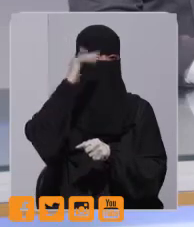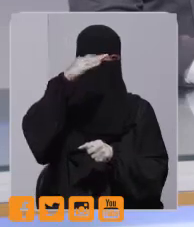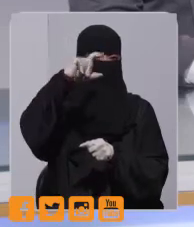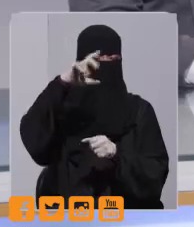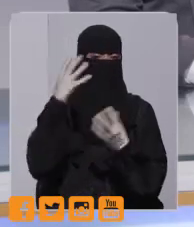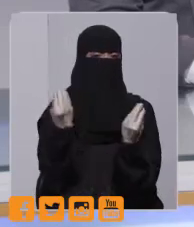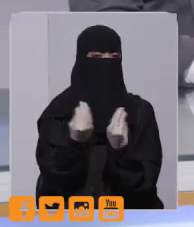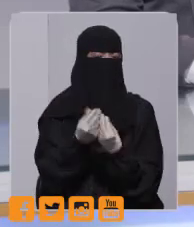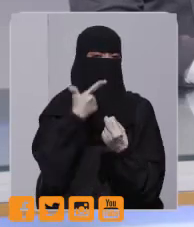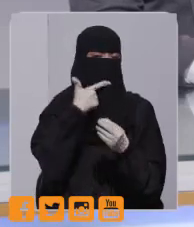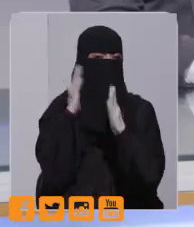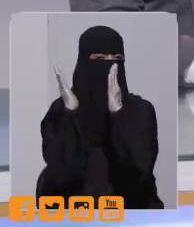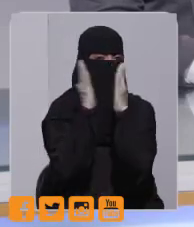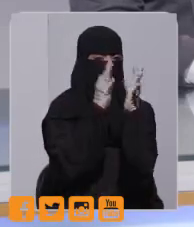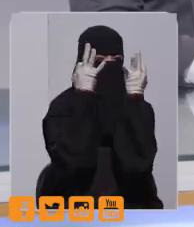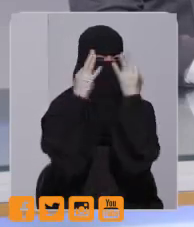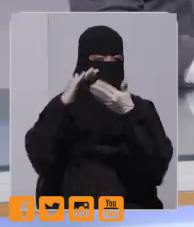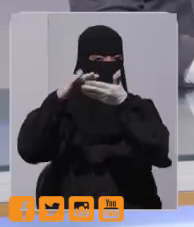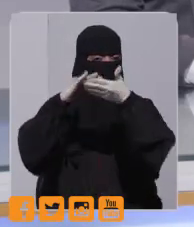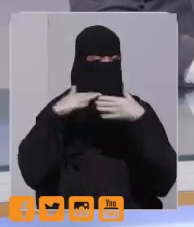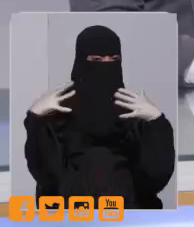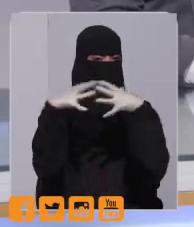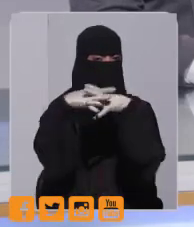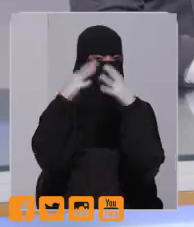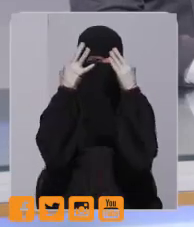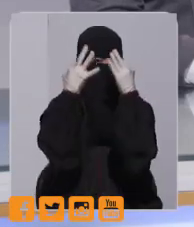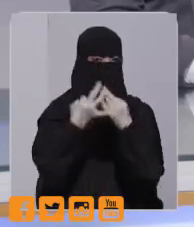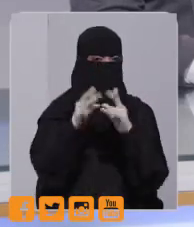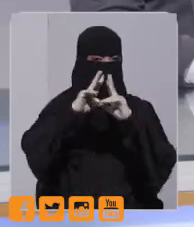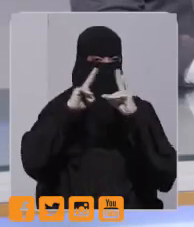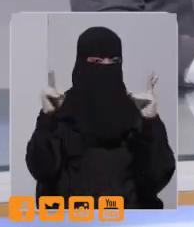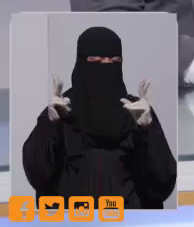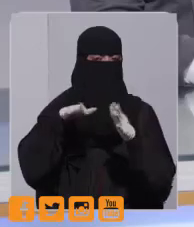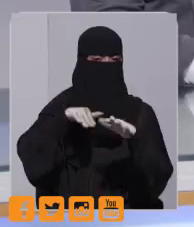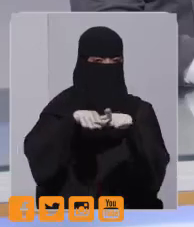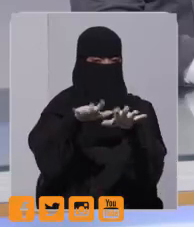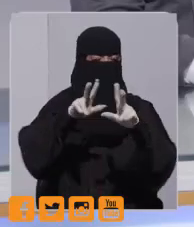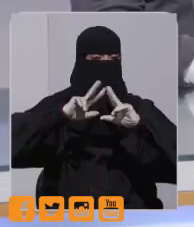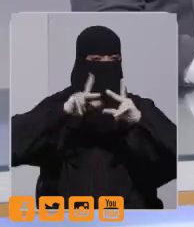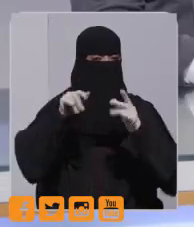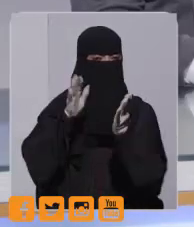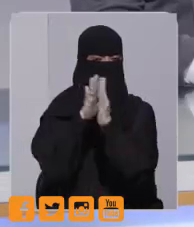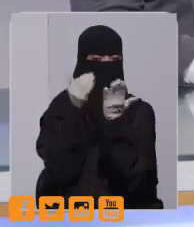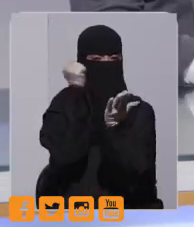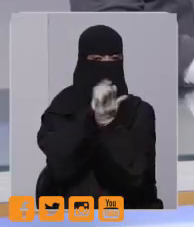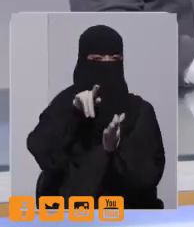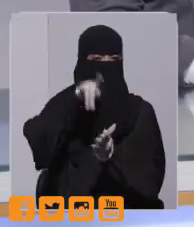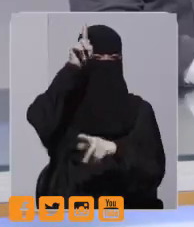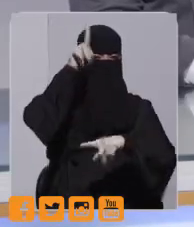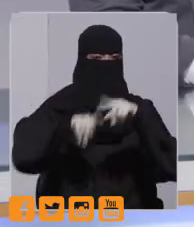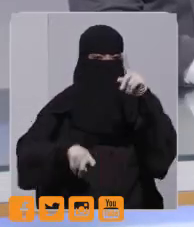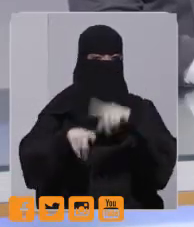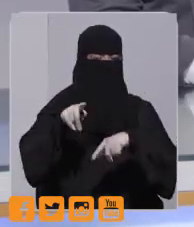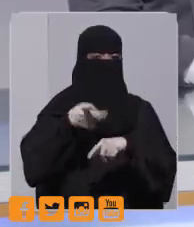اليات التنسيق واوجهها التعاون المشترك للتعامل مع قضايا النزوح واللجوء والهجره الغير الشرعيه لملس